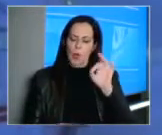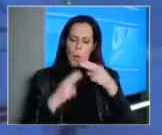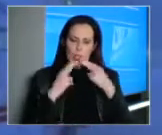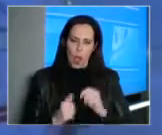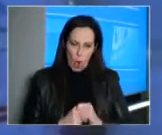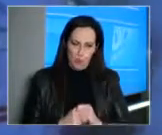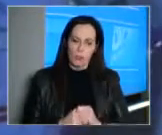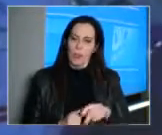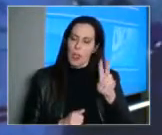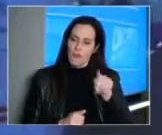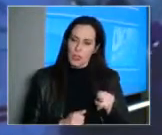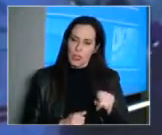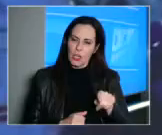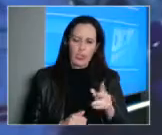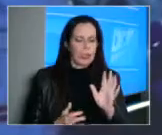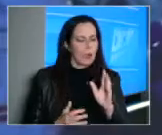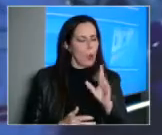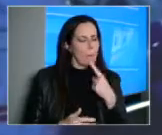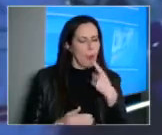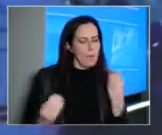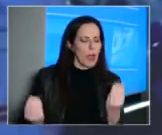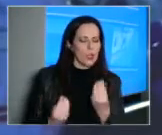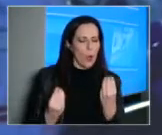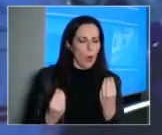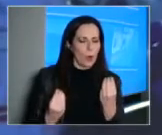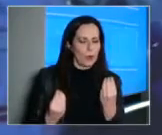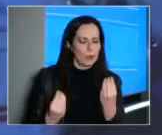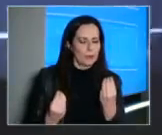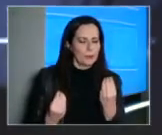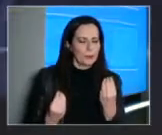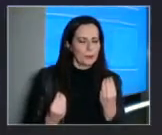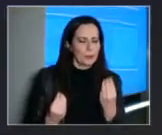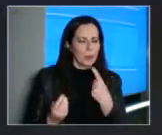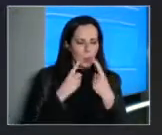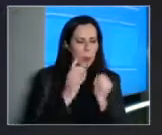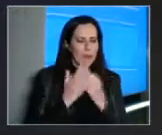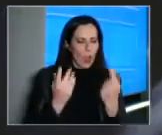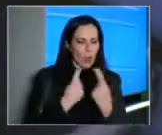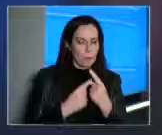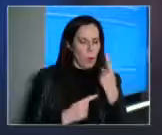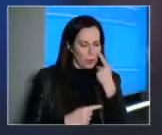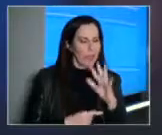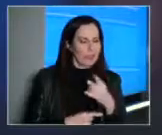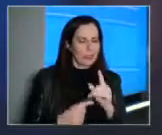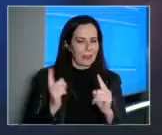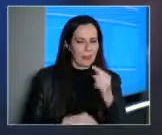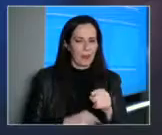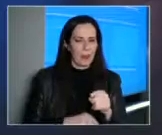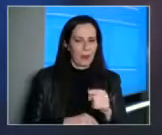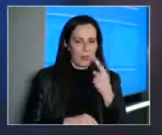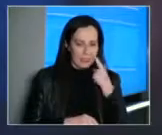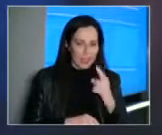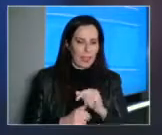וכולי, ויש איזשהו ניסוח, מה שנקרא דוסיח עם העיתונאי שם, אז בוא תראה איך זה נקרא, איך זה